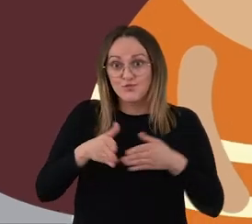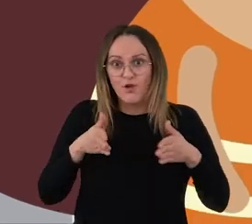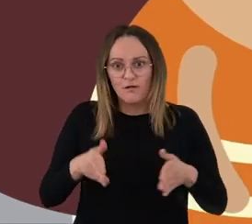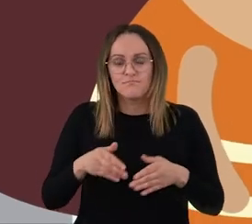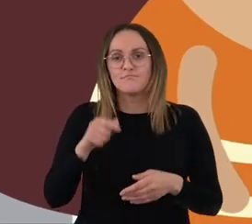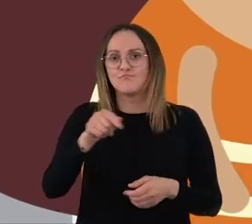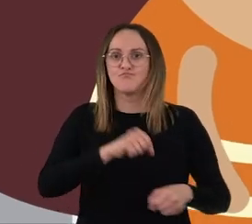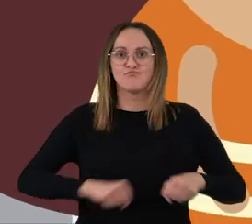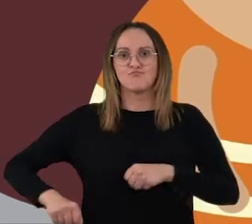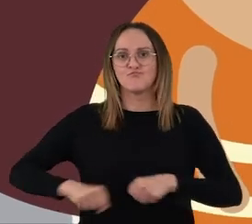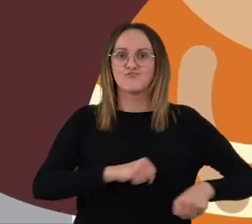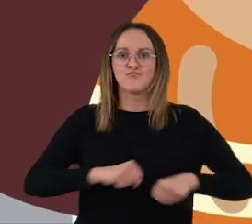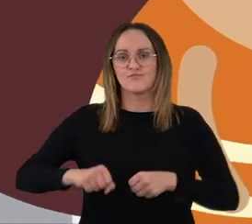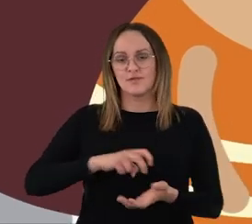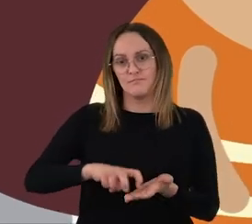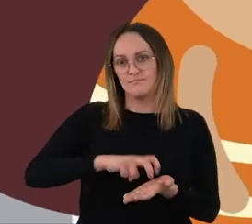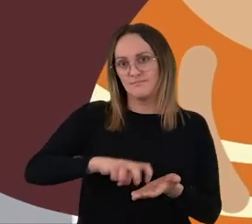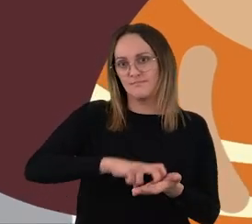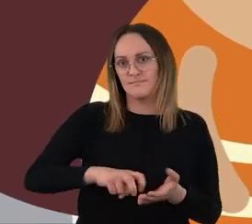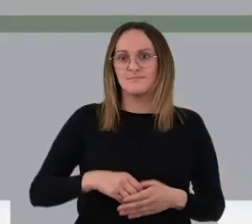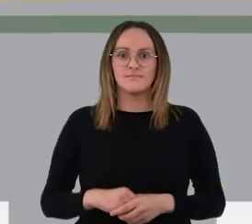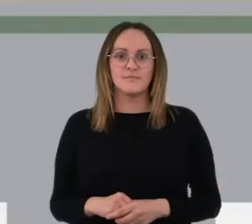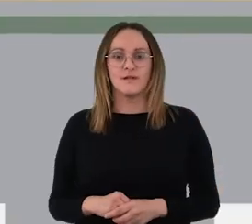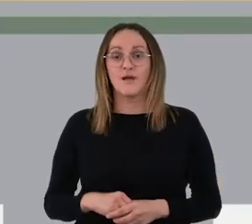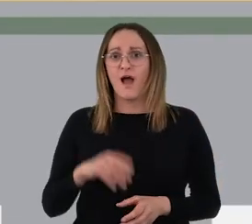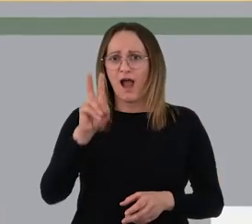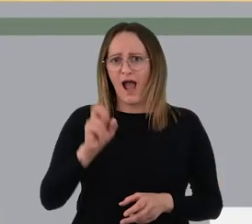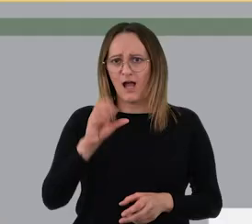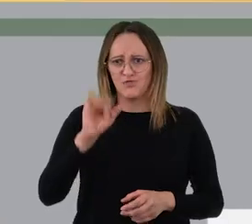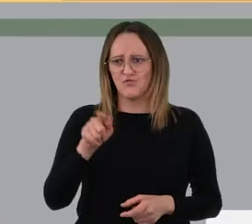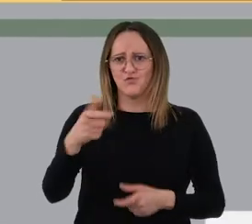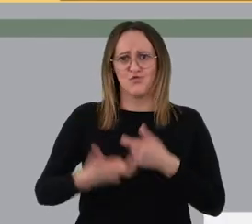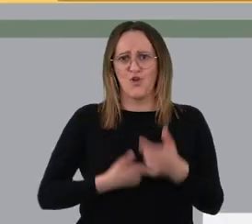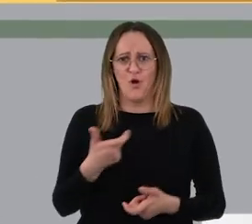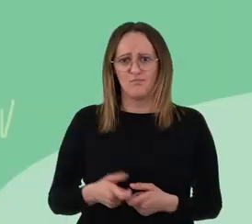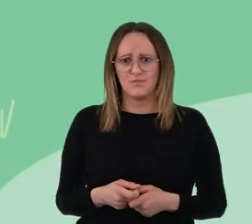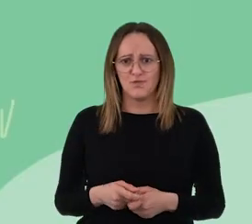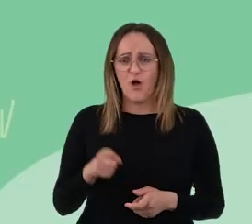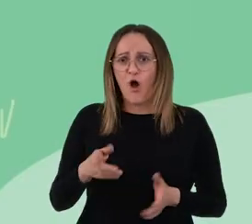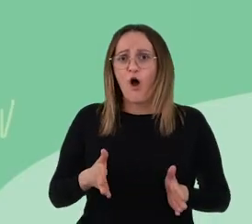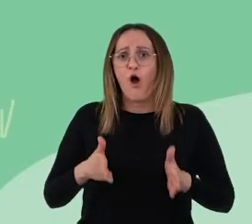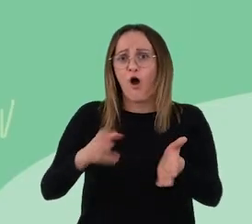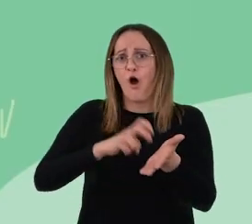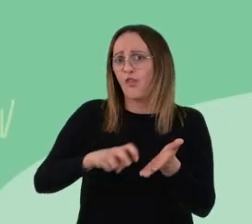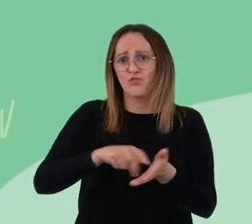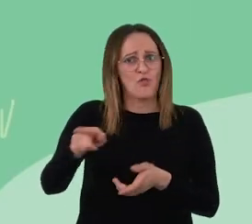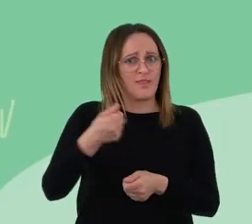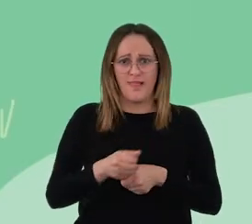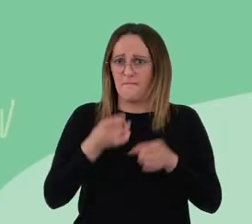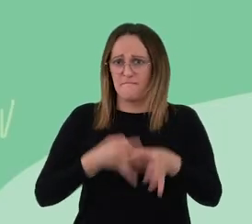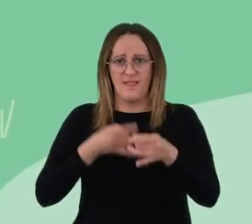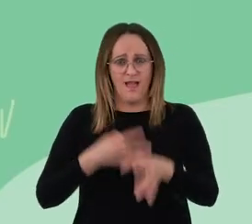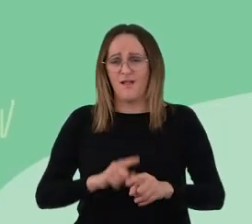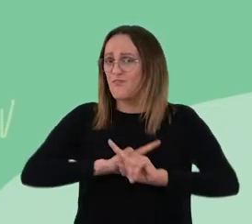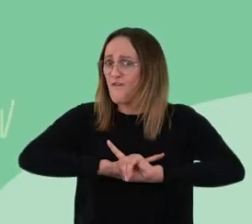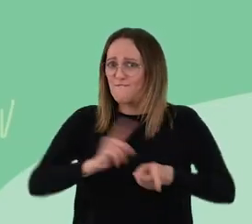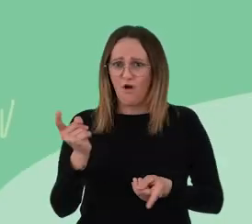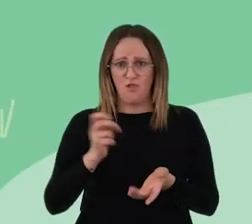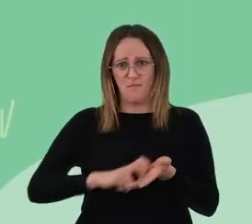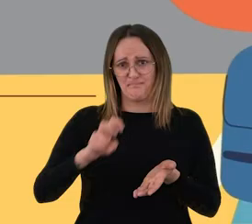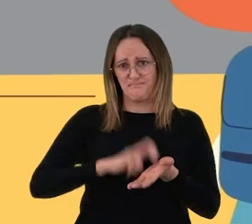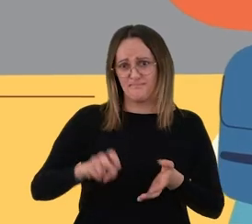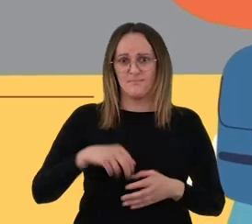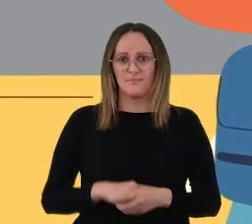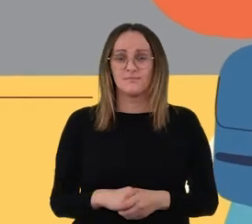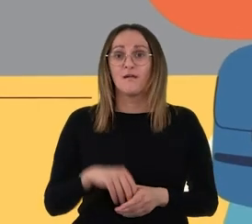wolna, żwawo przejść przez jezdnię. Kasiu, co ty robisz? Chodnik to nie bieżnia, nie wolno po nim